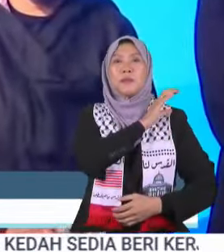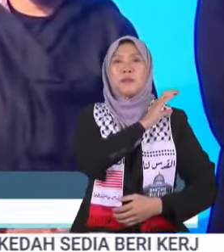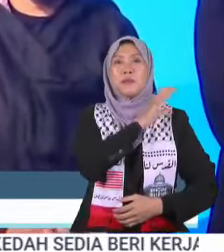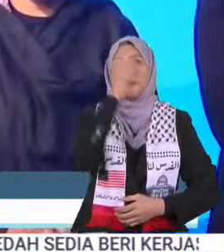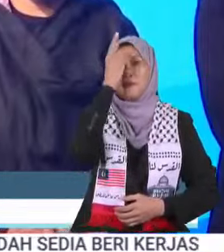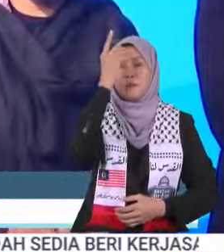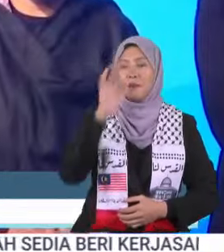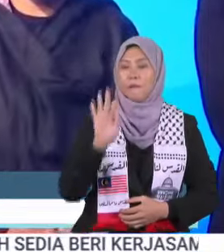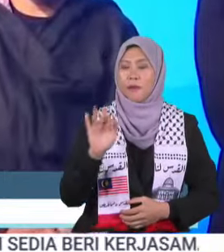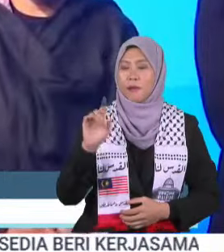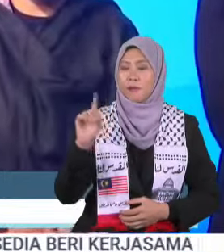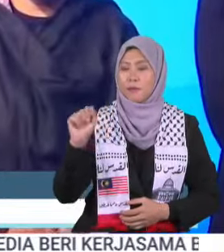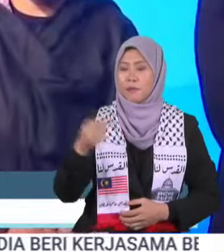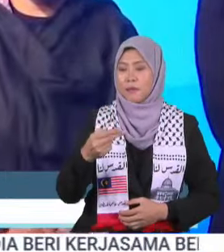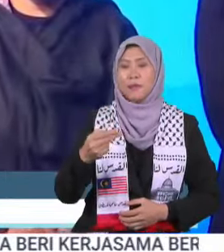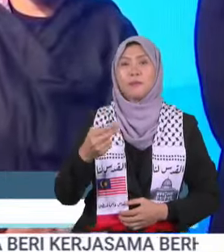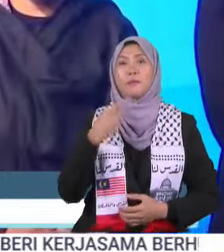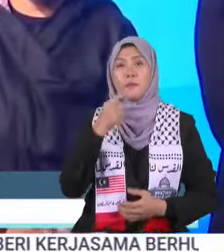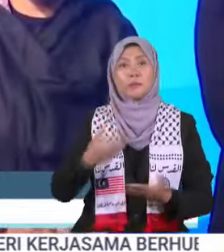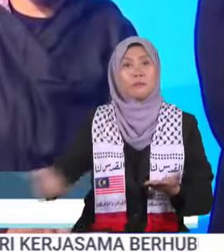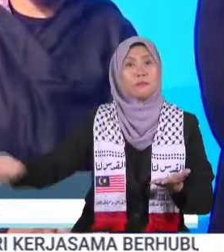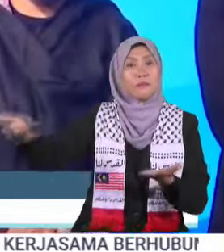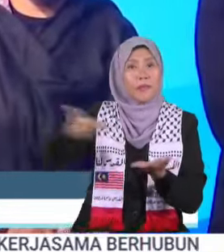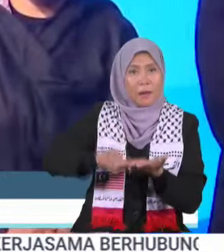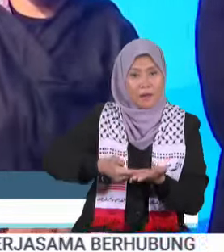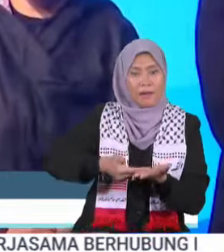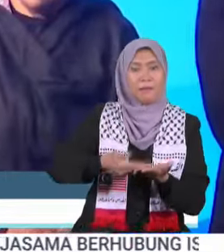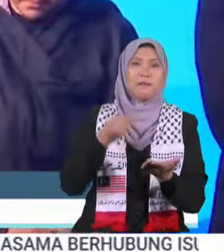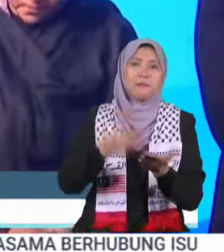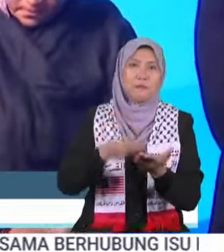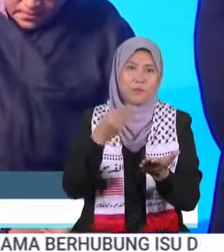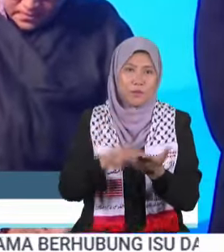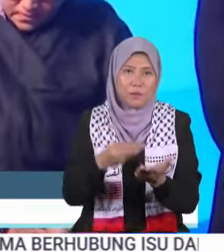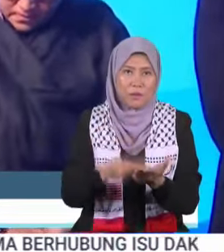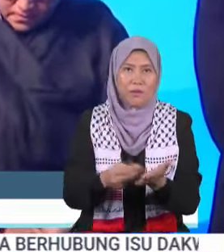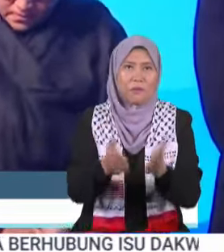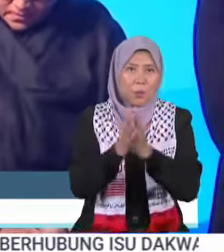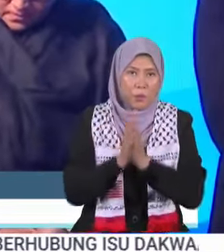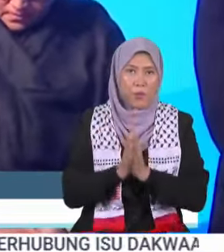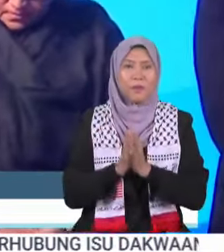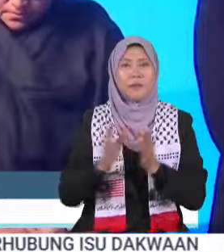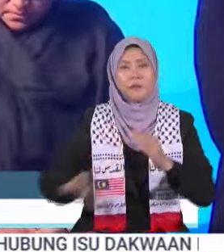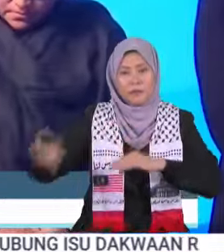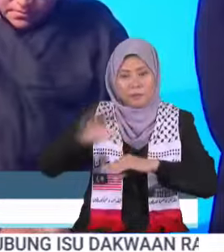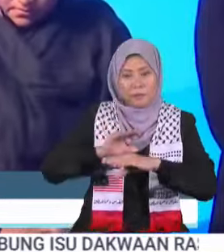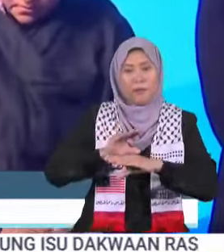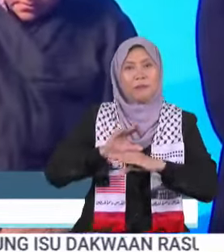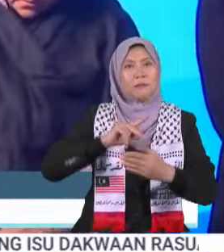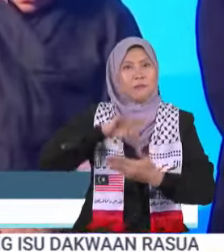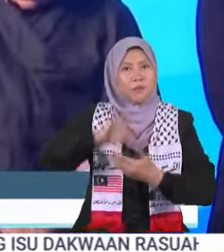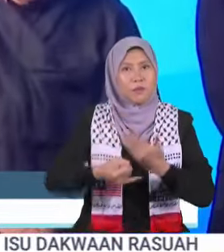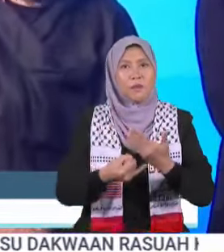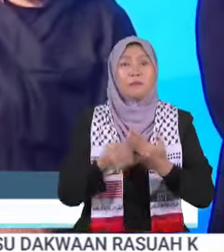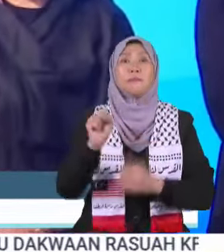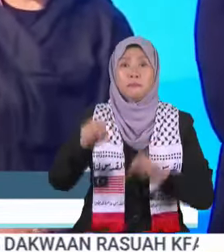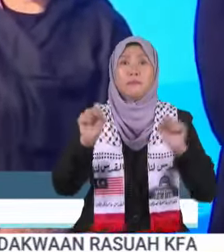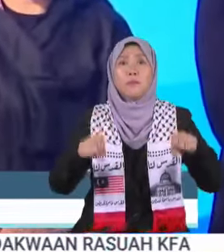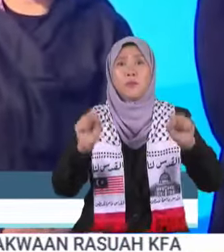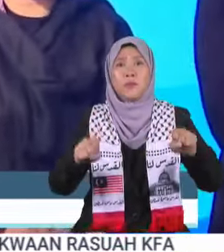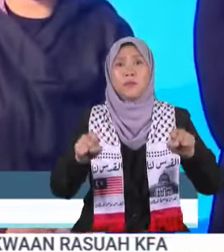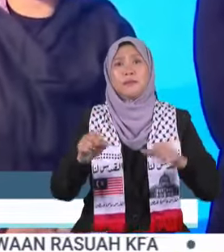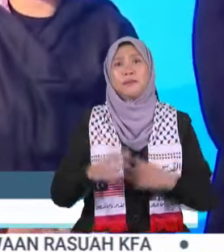Fadilah semuanya akan mencadangkan minta tambah projek yang memang